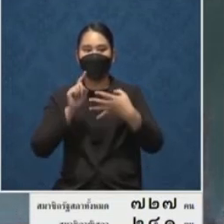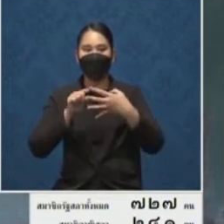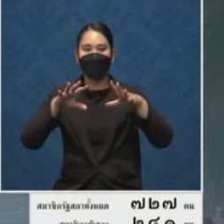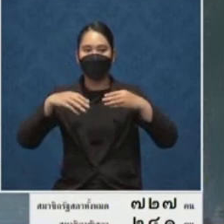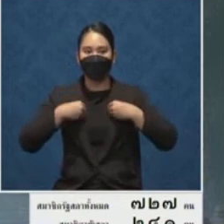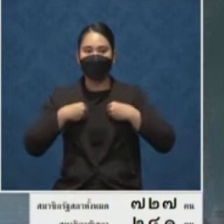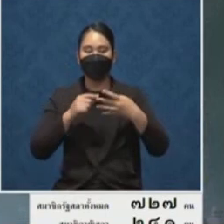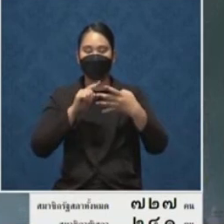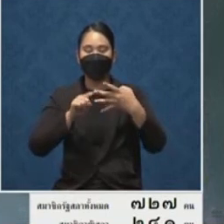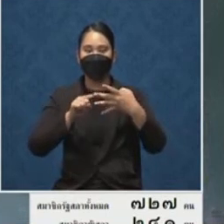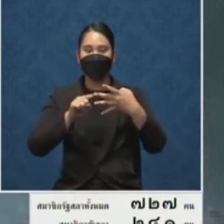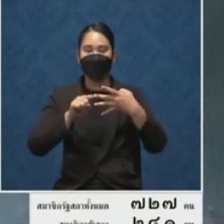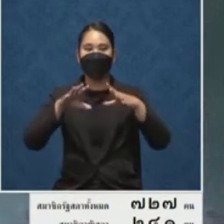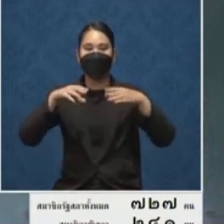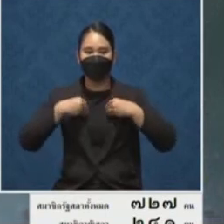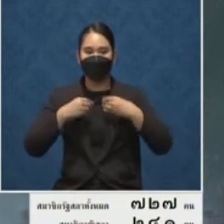าม